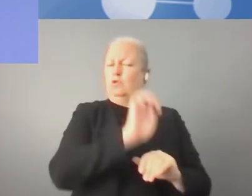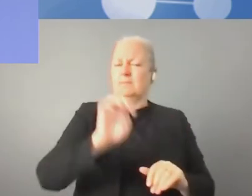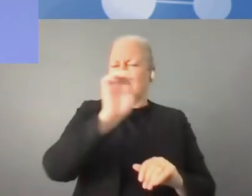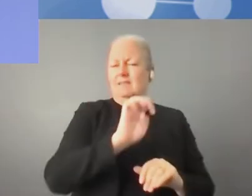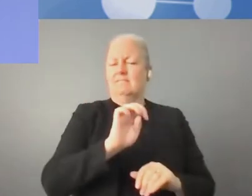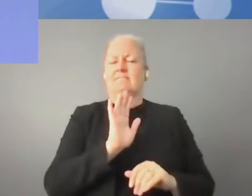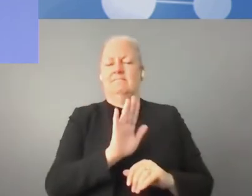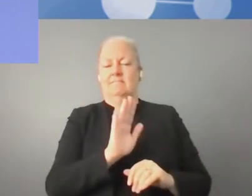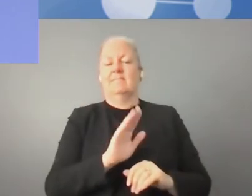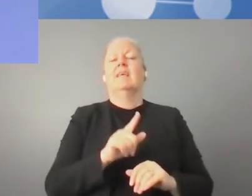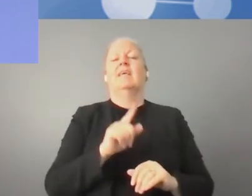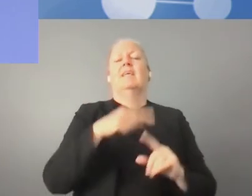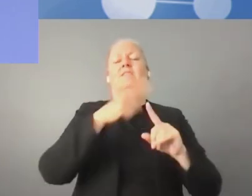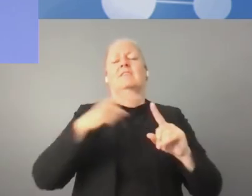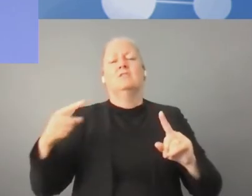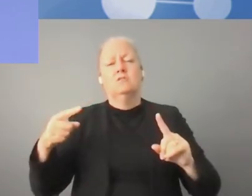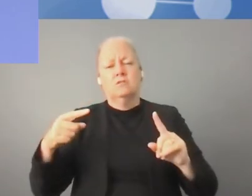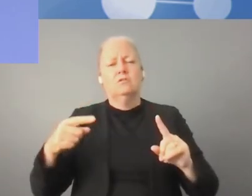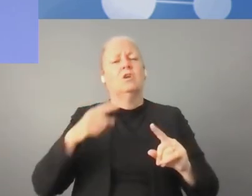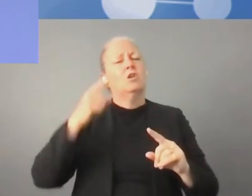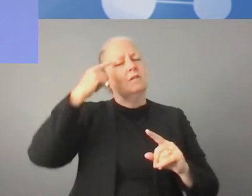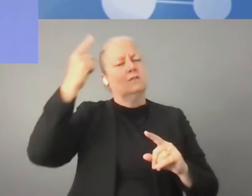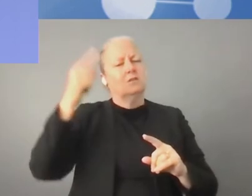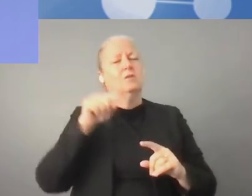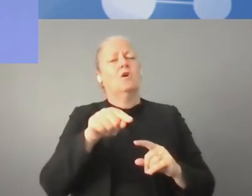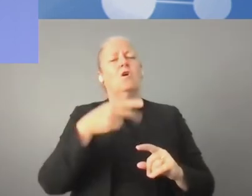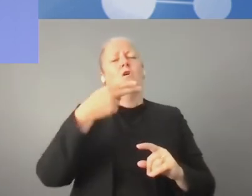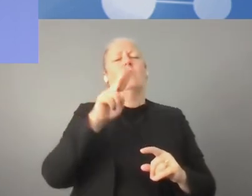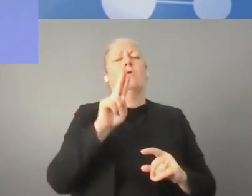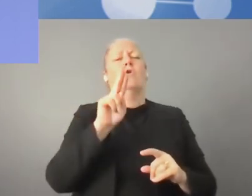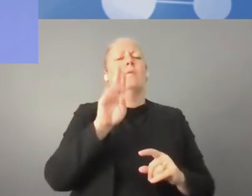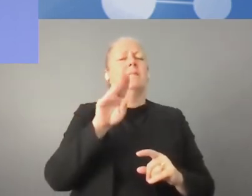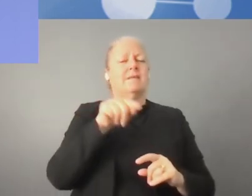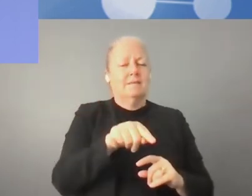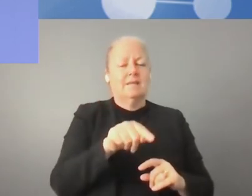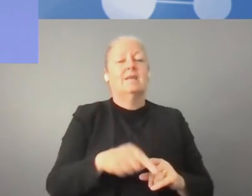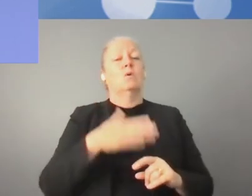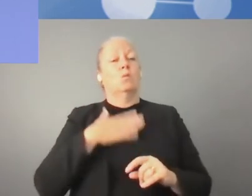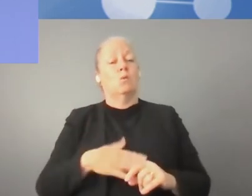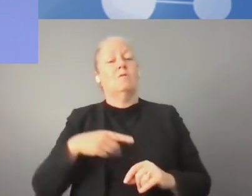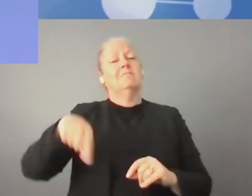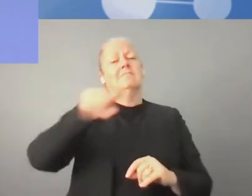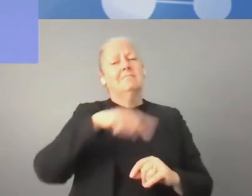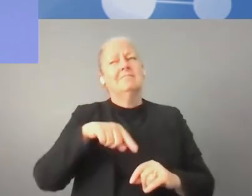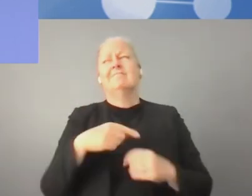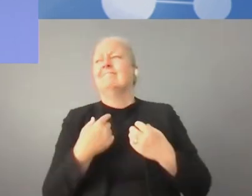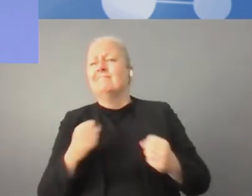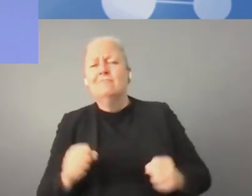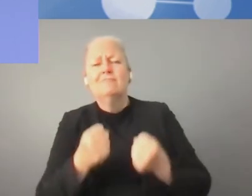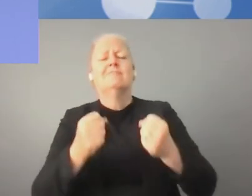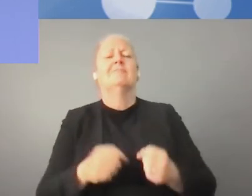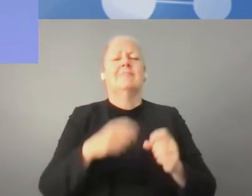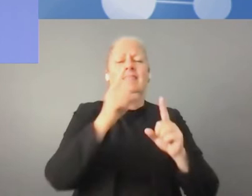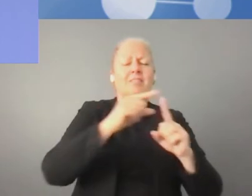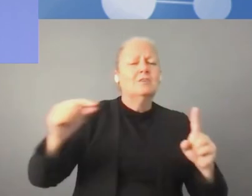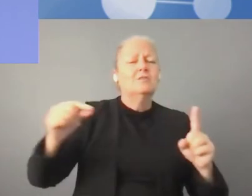足够的这个资金补贴，我们可以达成这个目标。所以在拉脱维亚，我们所做的